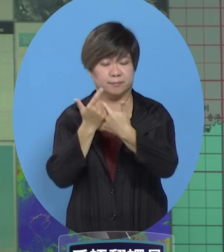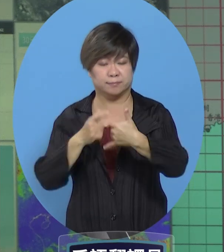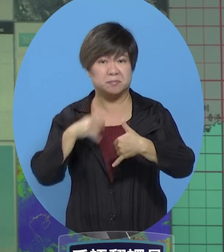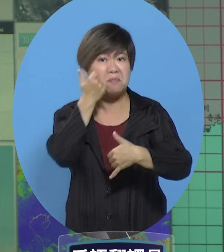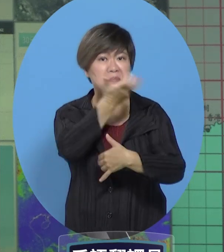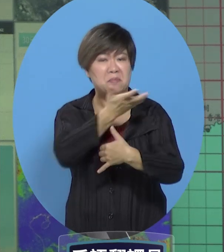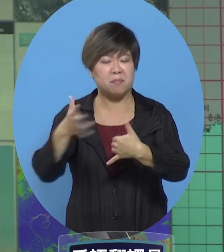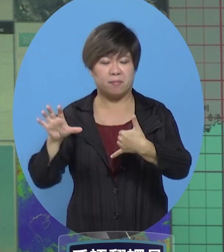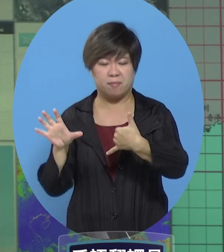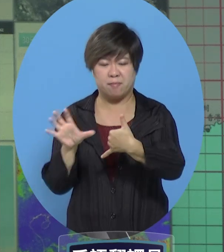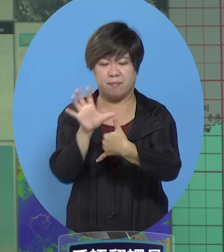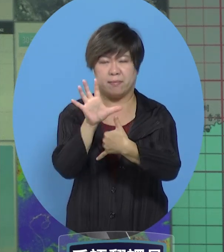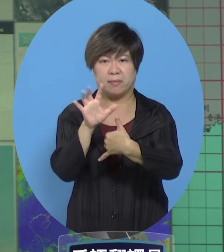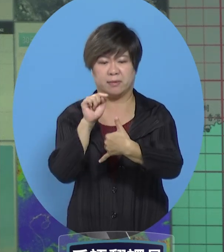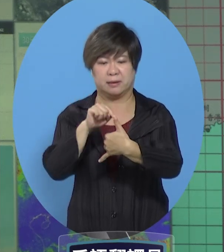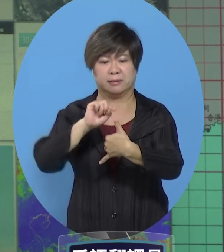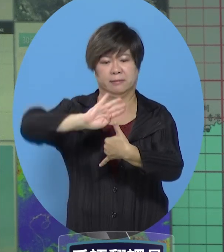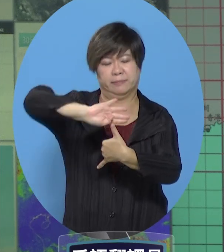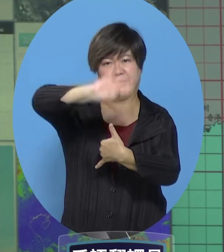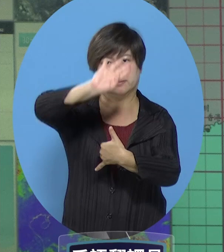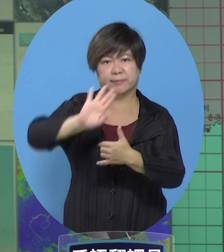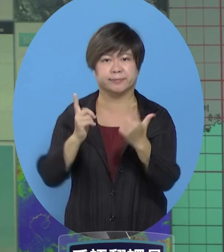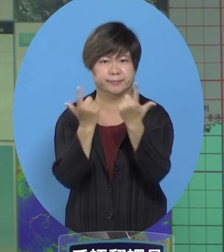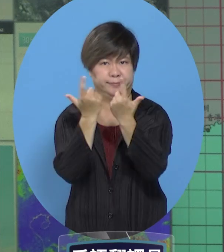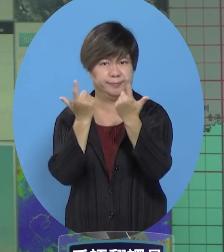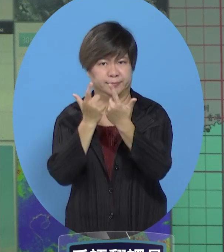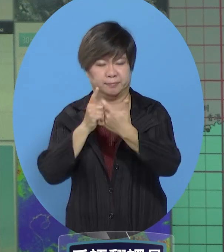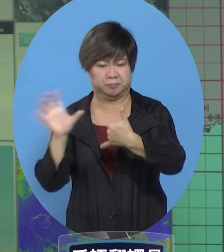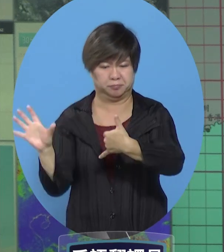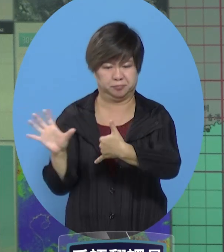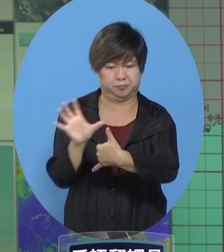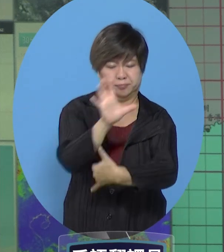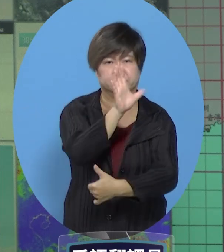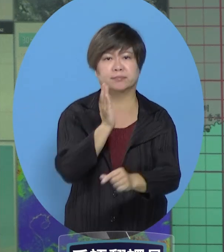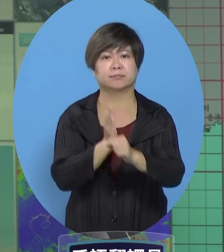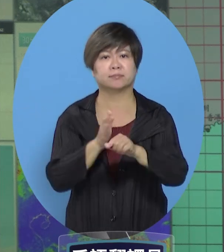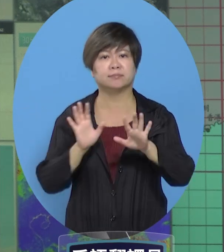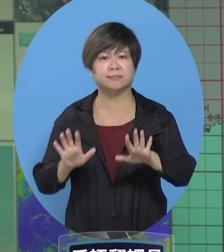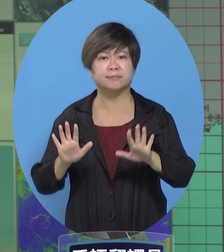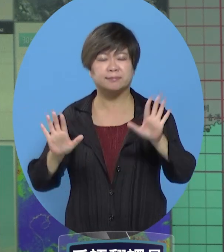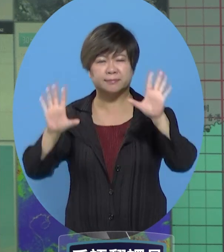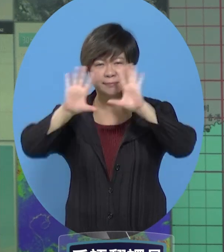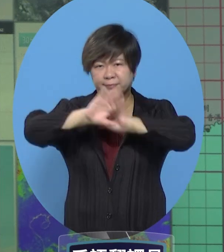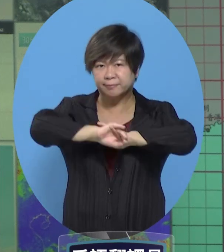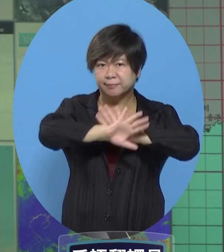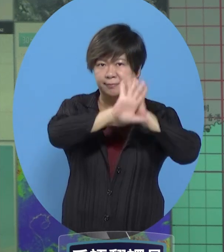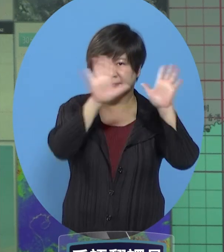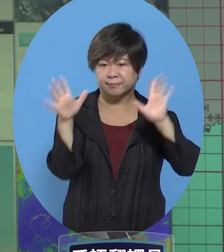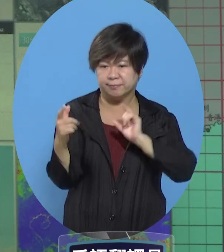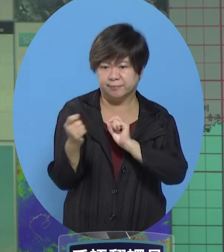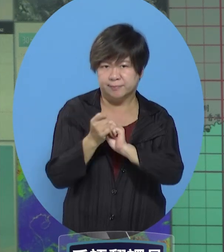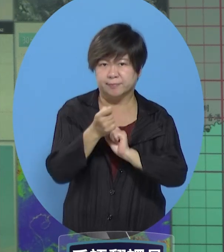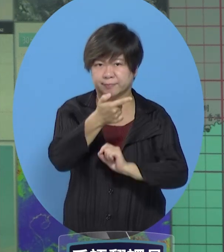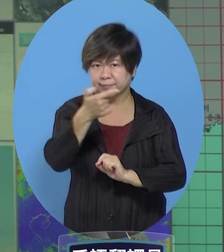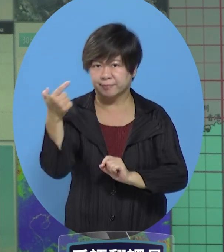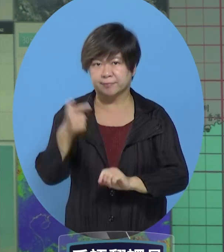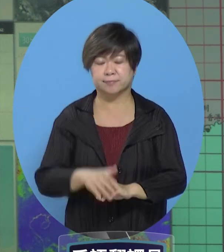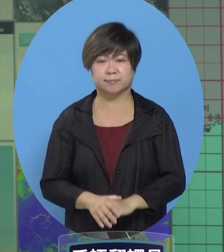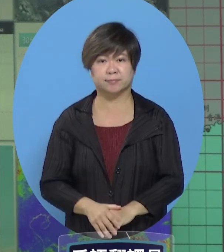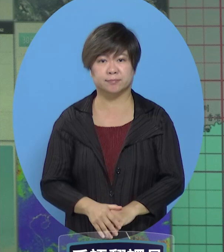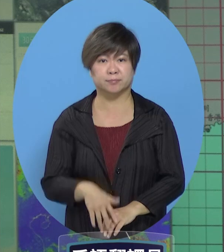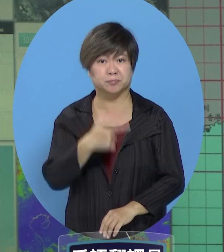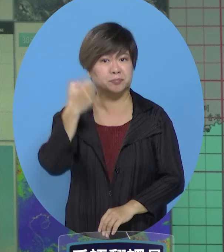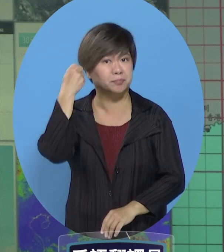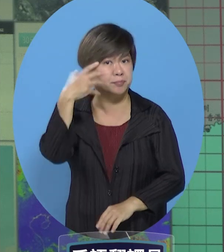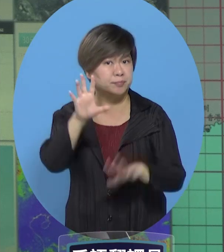后，再进入台湾的北部海面。所以今天晚上到明天清晨是台风相对我们最靠近的时候。最新的观